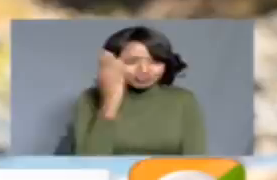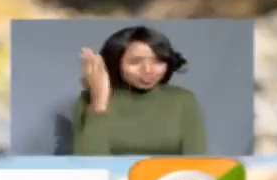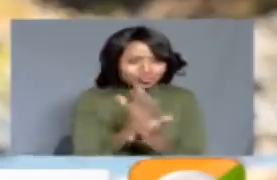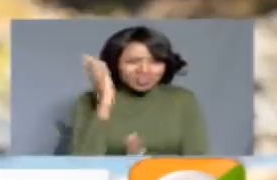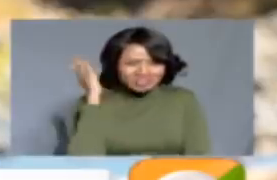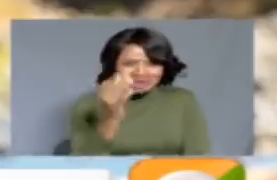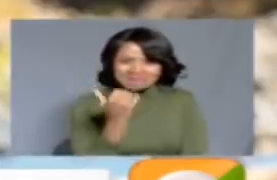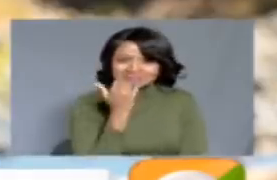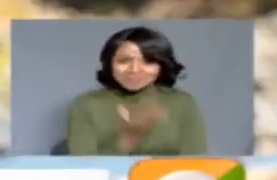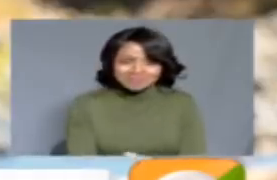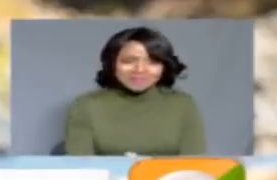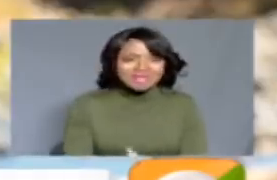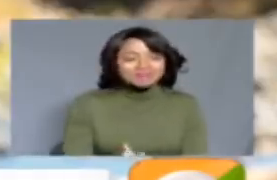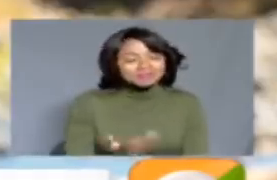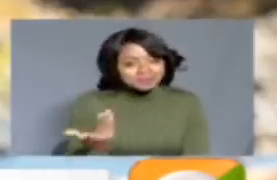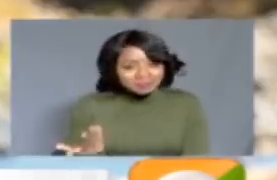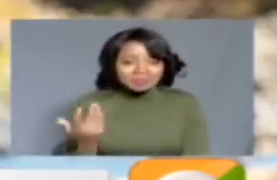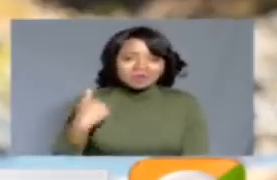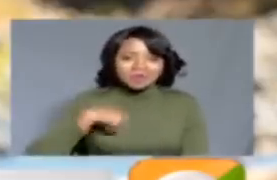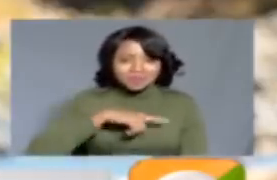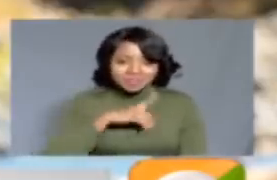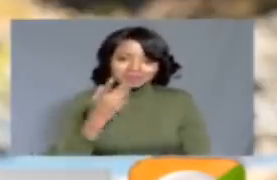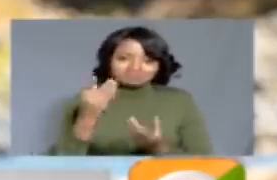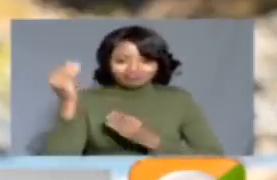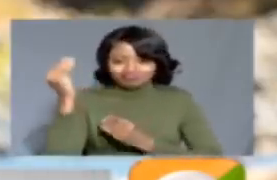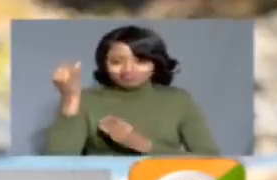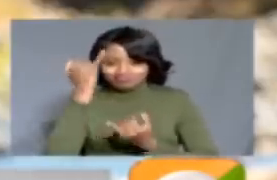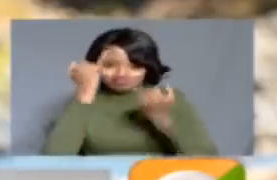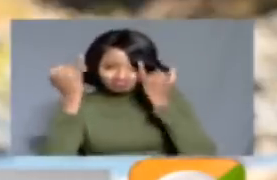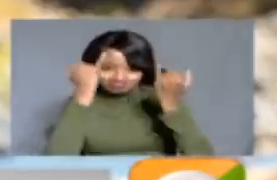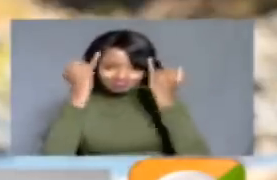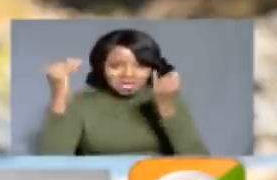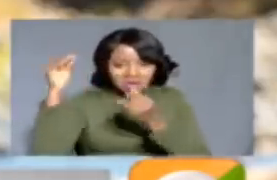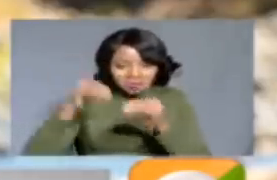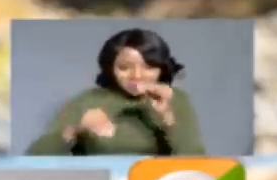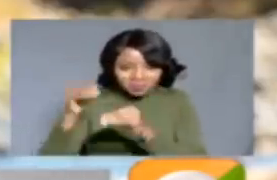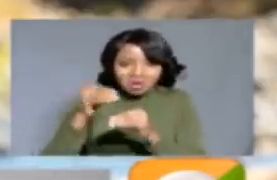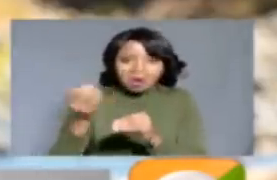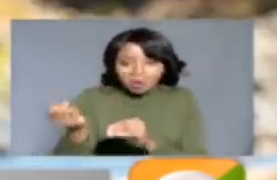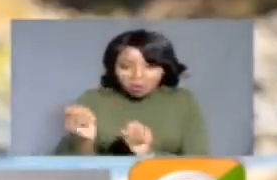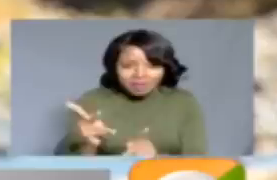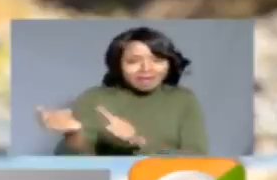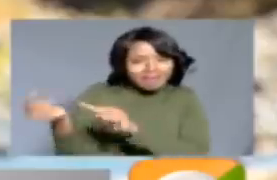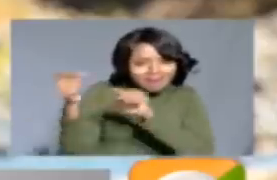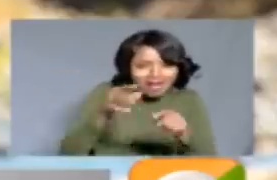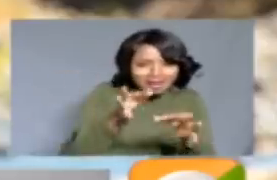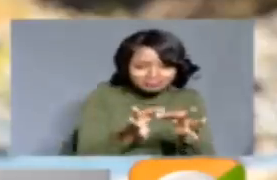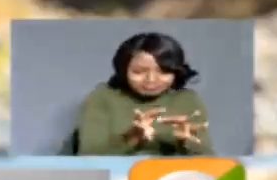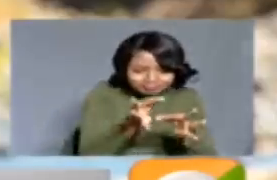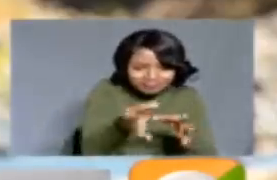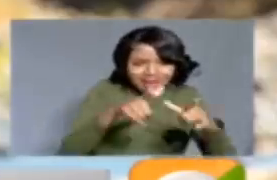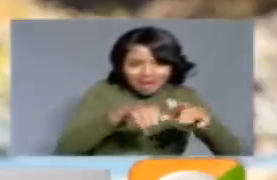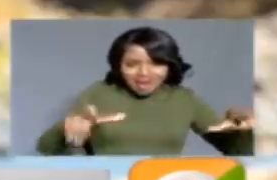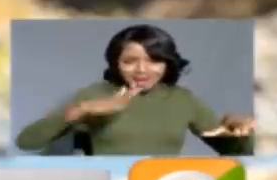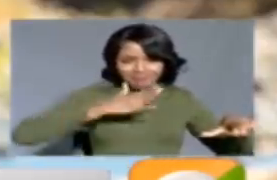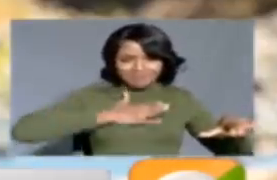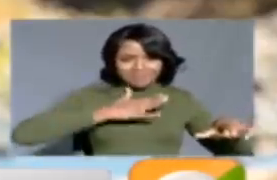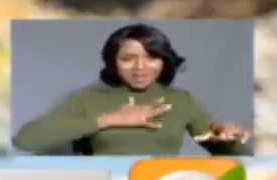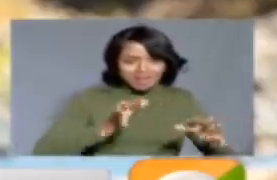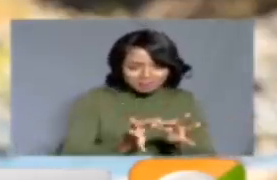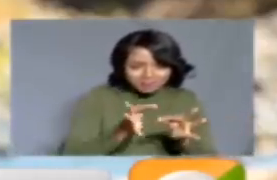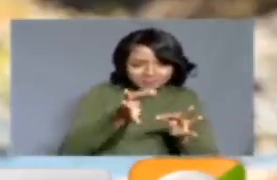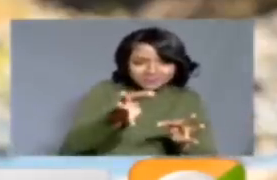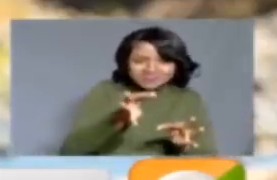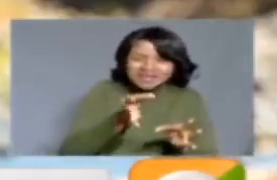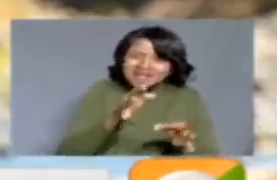straightforward. Sasa tuka chief in ya kuwa sasa wamekuja kupima mashamba yetu. Sasa tutapata